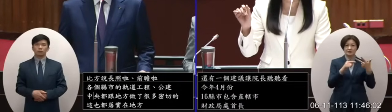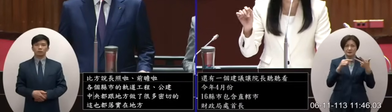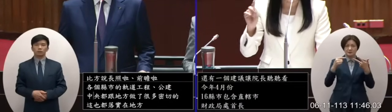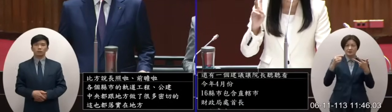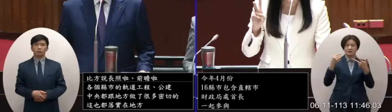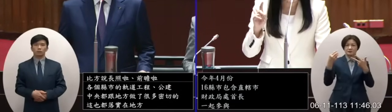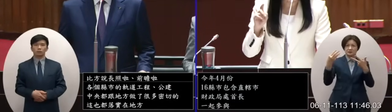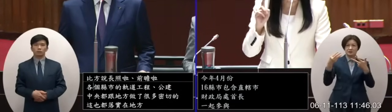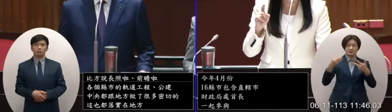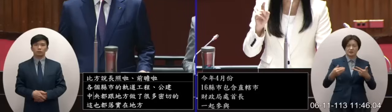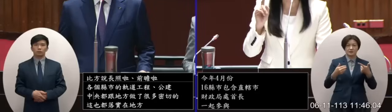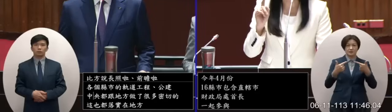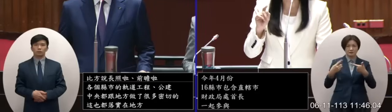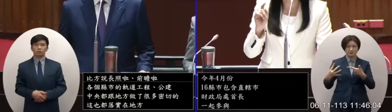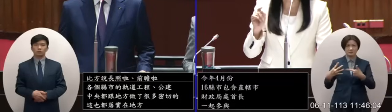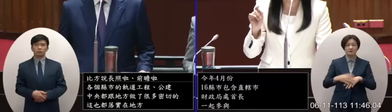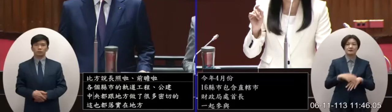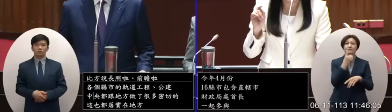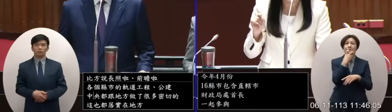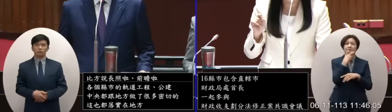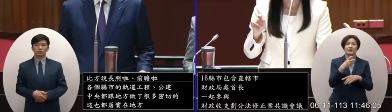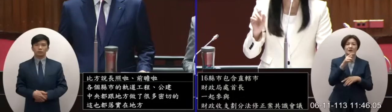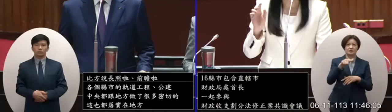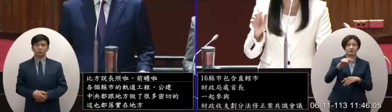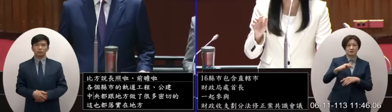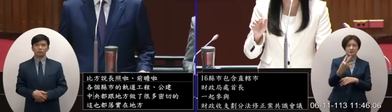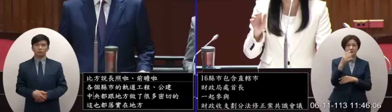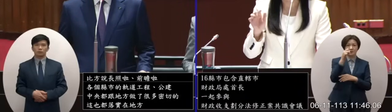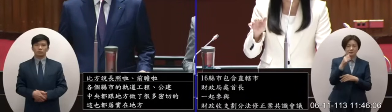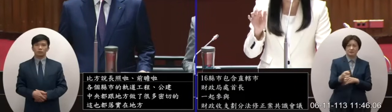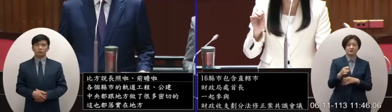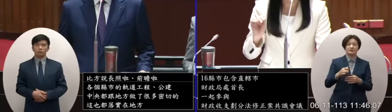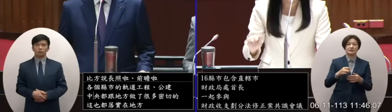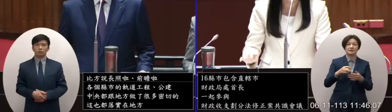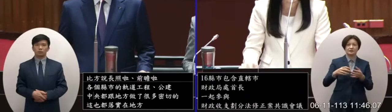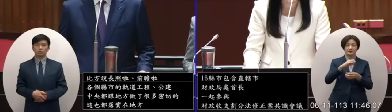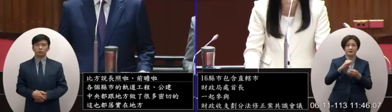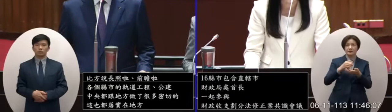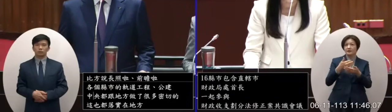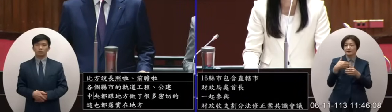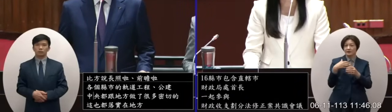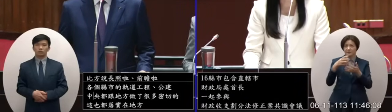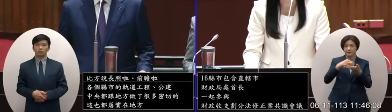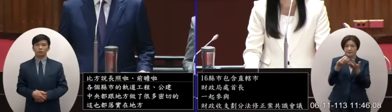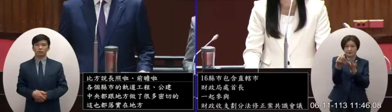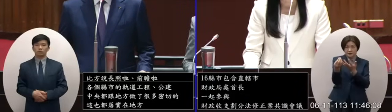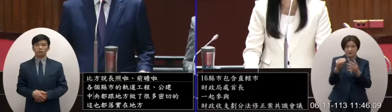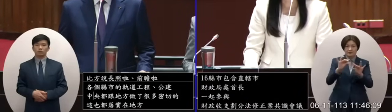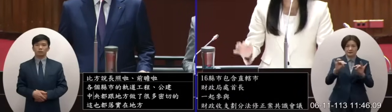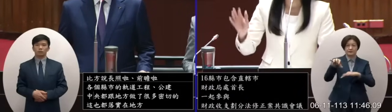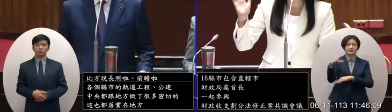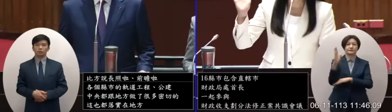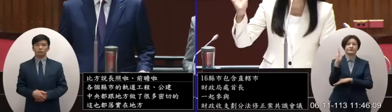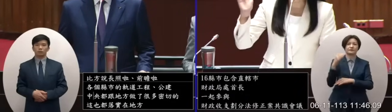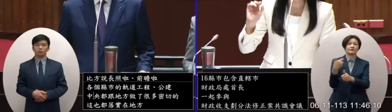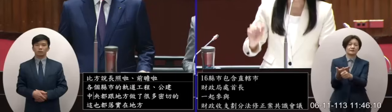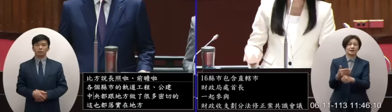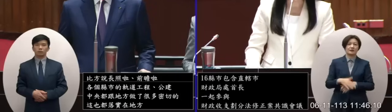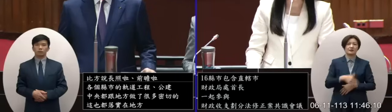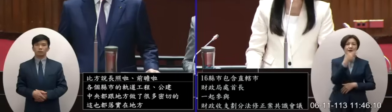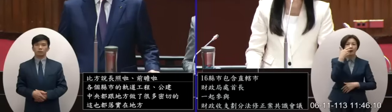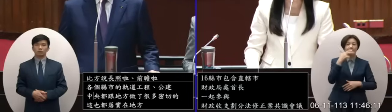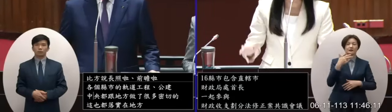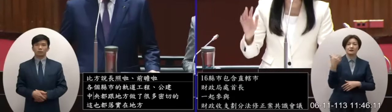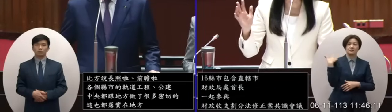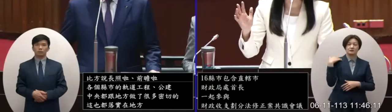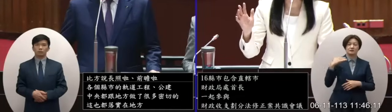调到6:4；第二个中央能够释出6400亿统筹分配款来给我们地方政府哦。所以院长，我想赖清德院长